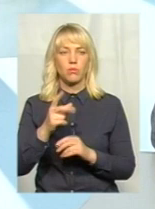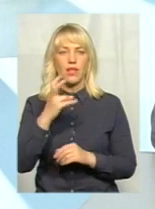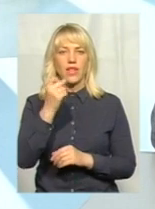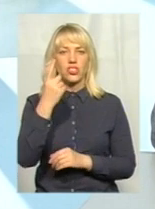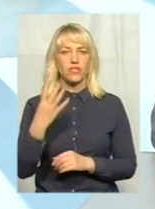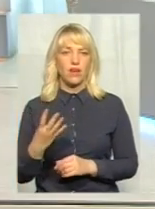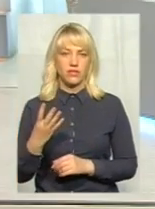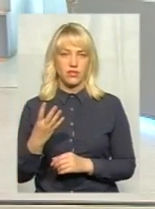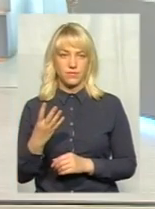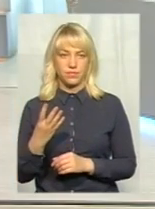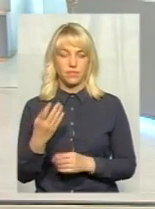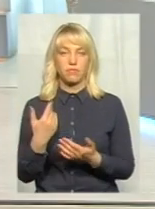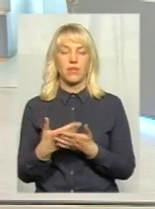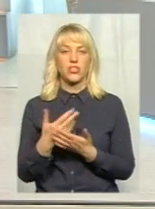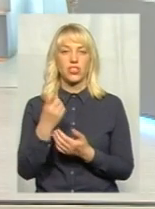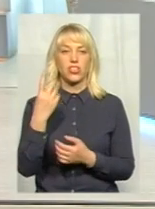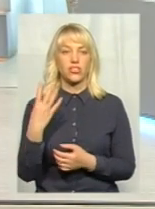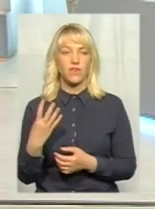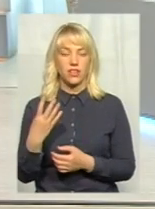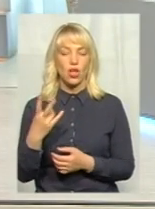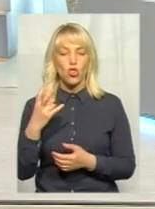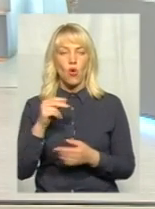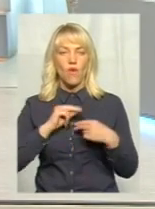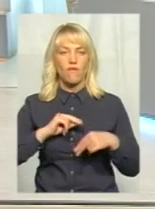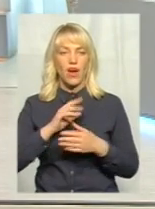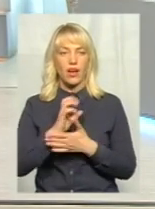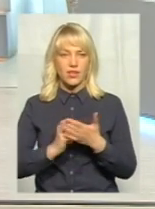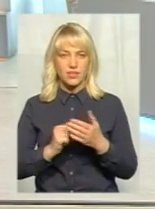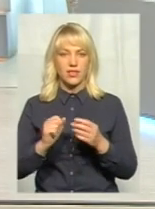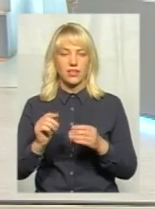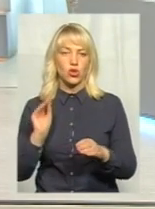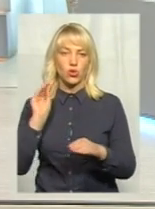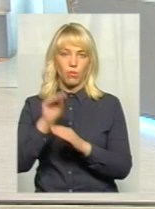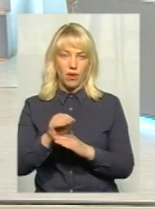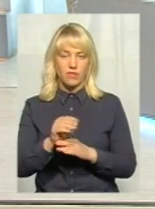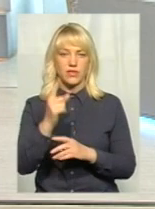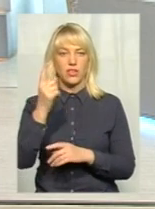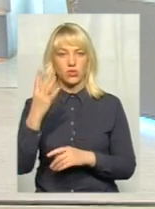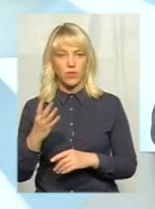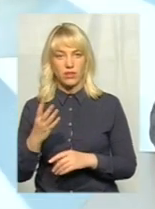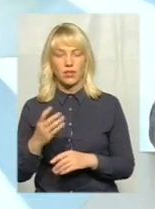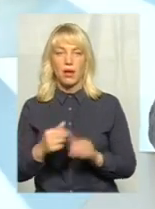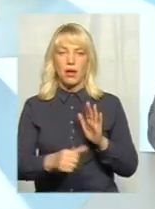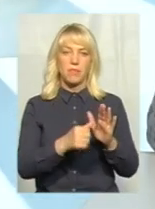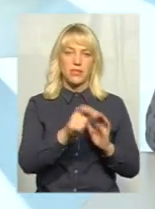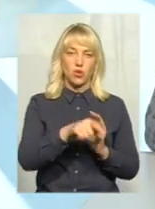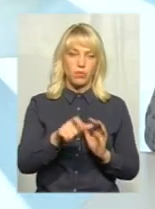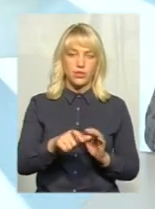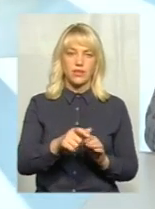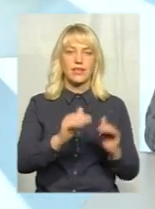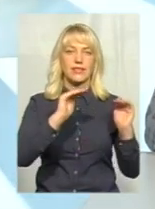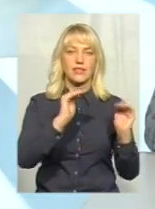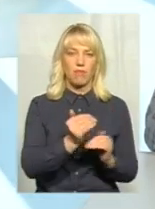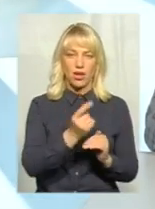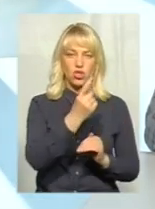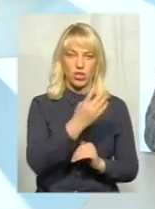чверть. Майже на чверть, при тому, що вакансій зросло теж майже на чверть. Тих на чверть збільшилось, потреби роботодавців